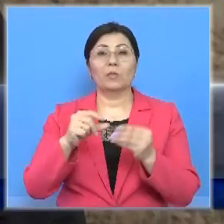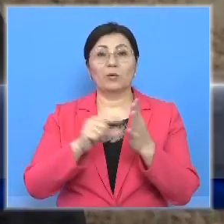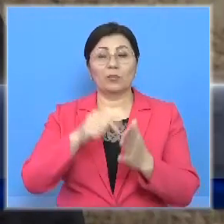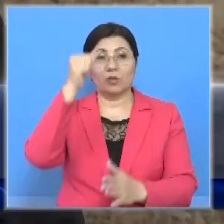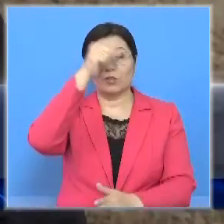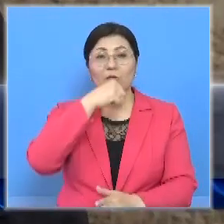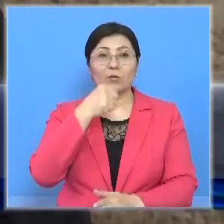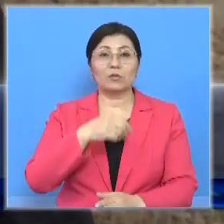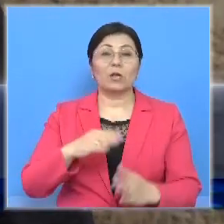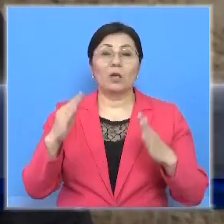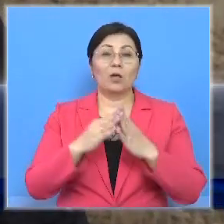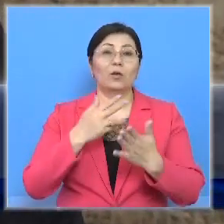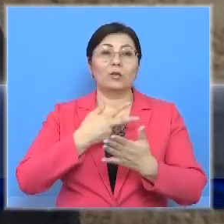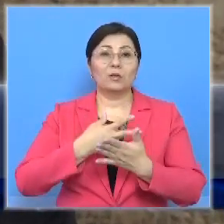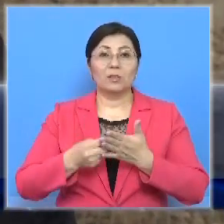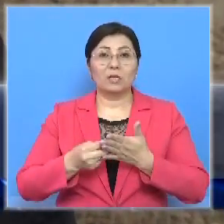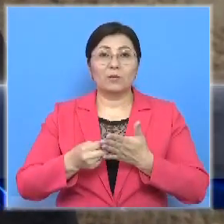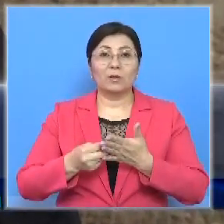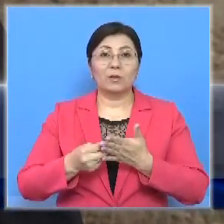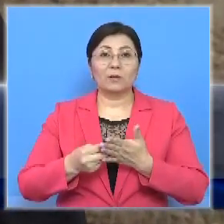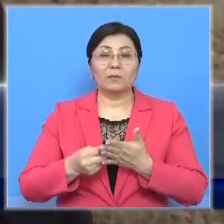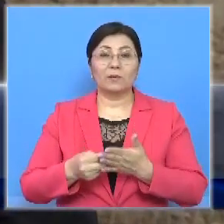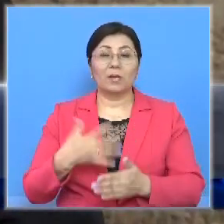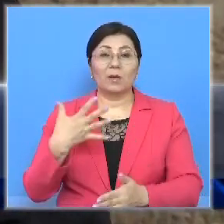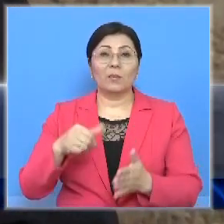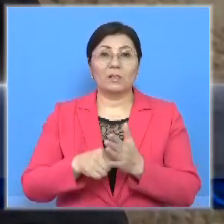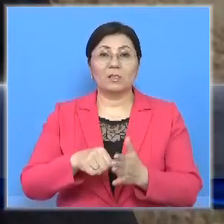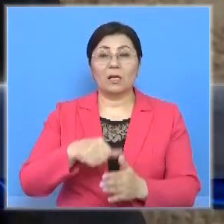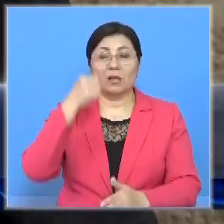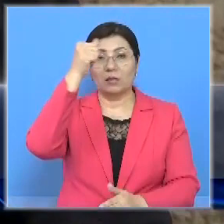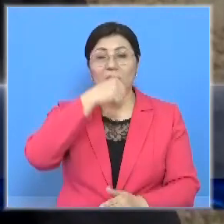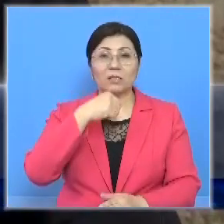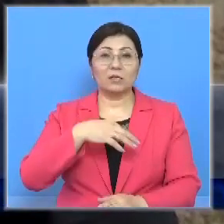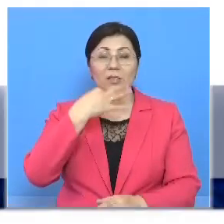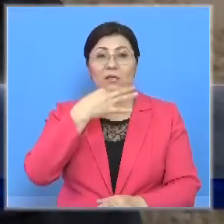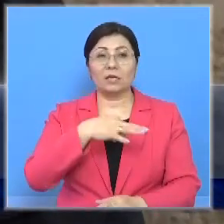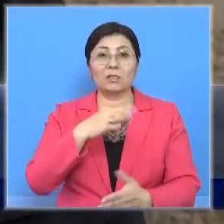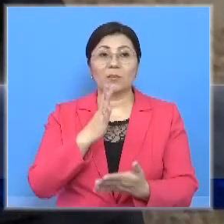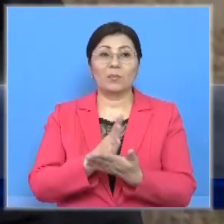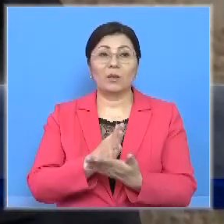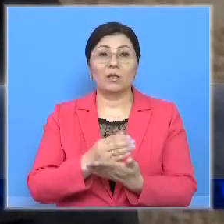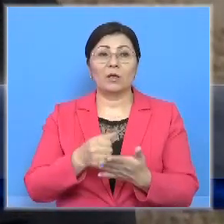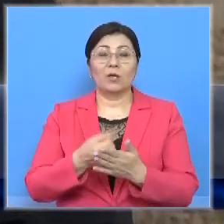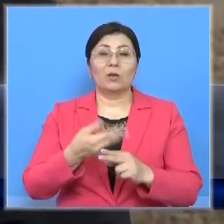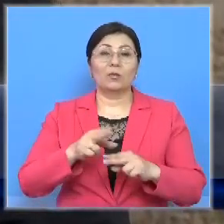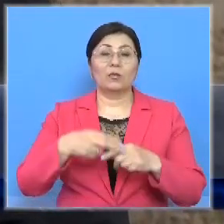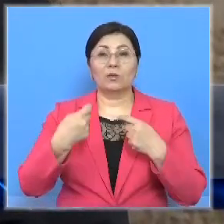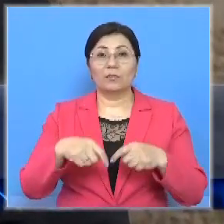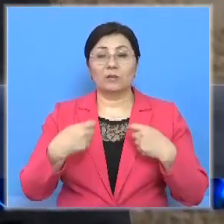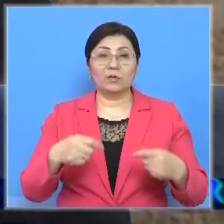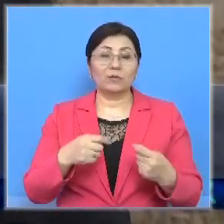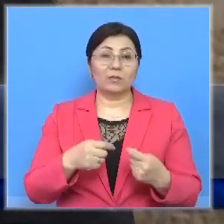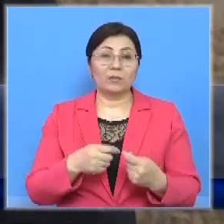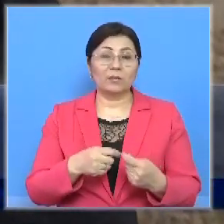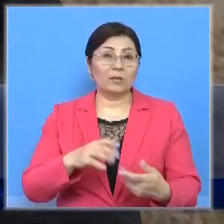үйді сатып алдық, содан кейін осы 5-6 жыл тәжірибем бар құлпынайды өсіру. Бұған дейін сатып көрмегенмін, бірақ